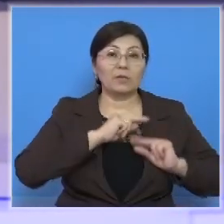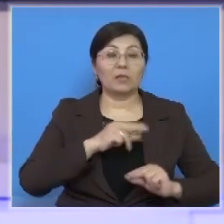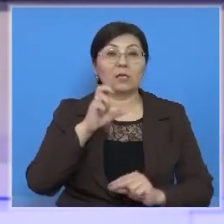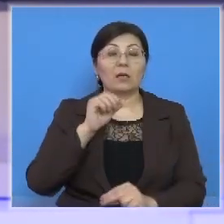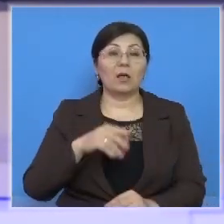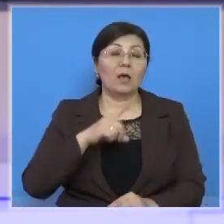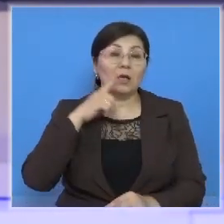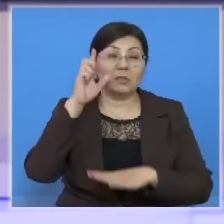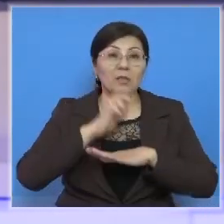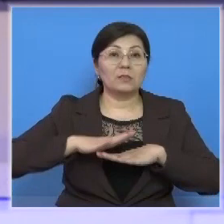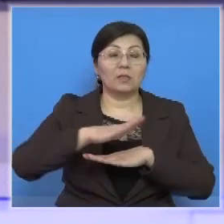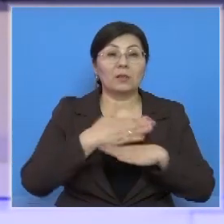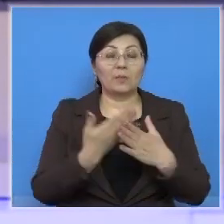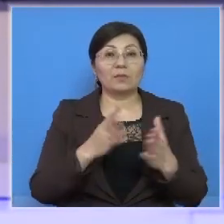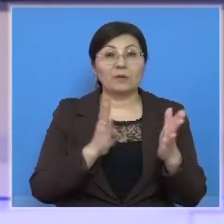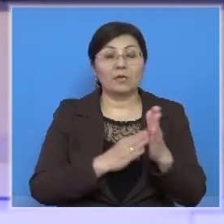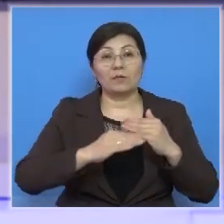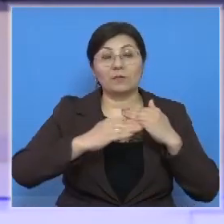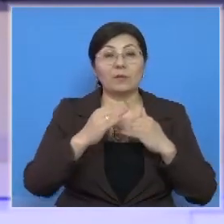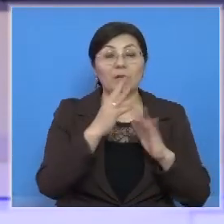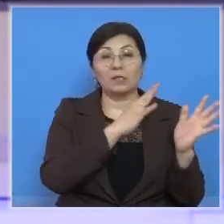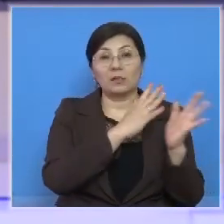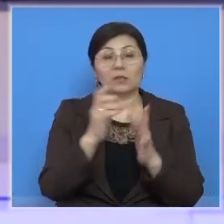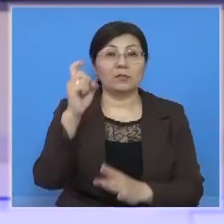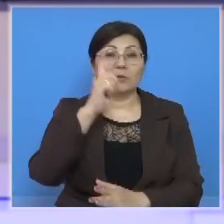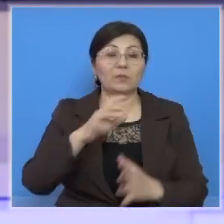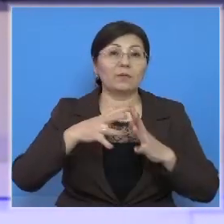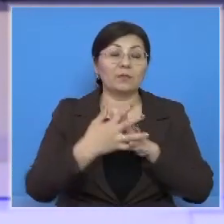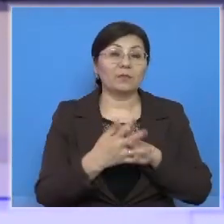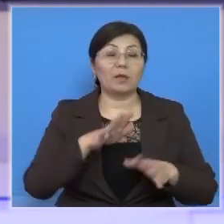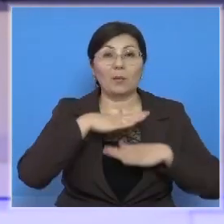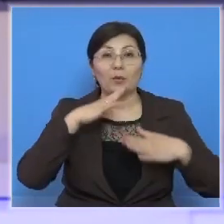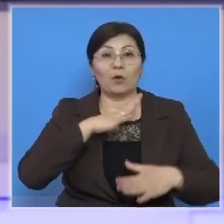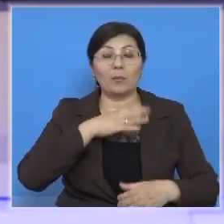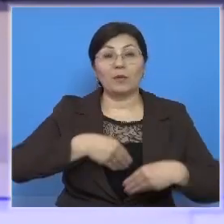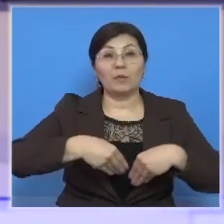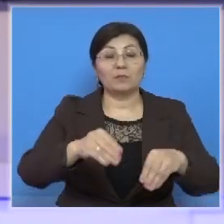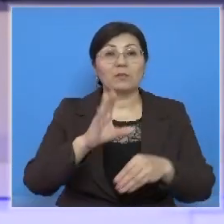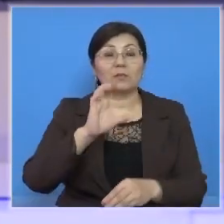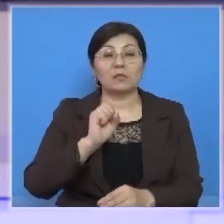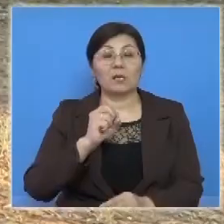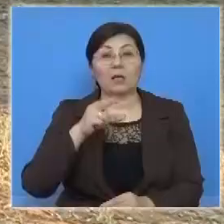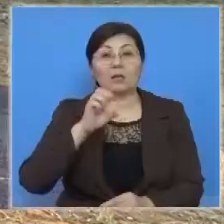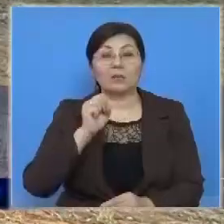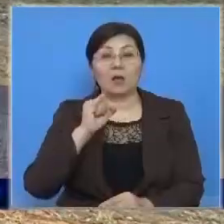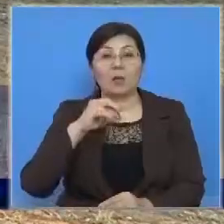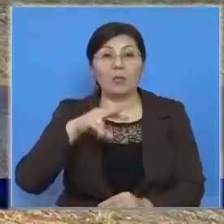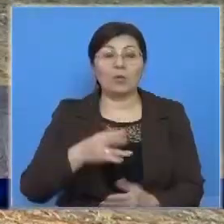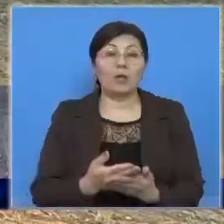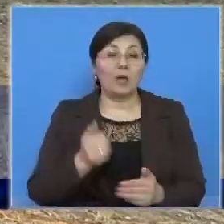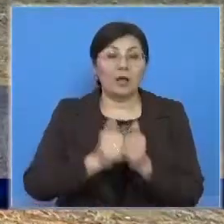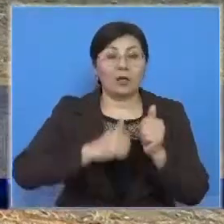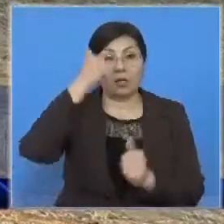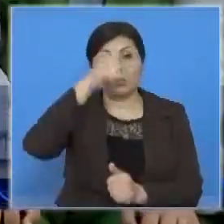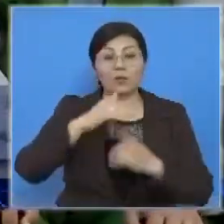В результате озеленено 9 участков лесного хозяйства и населенных пунктов. Особенно много было высажено саксаула. Ежегодно на